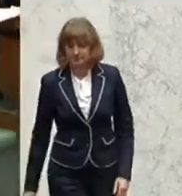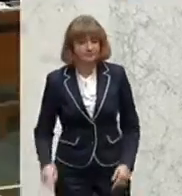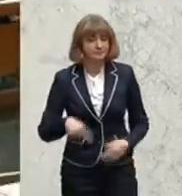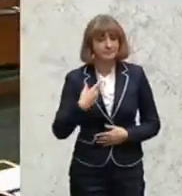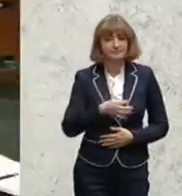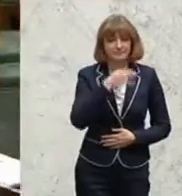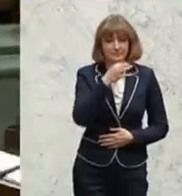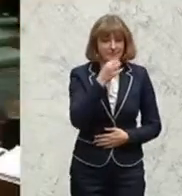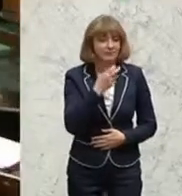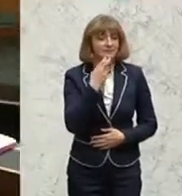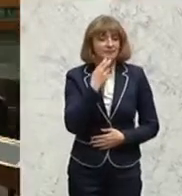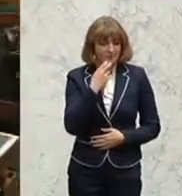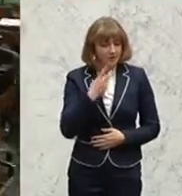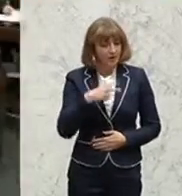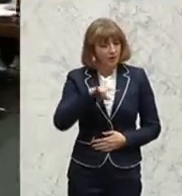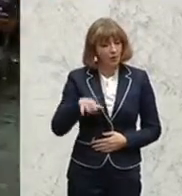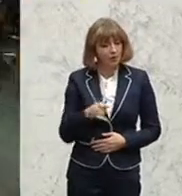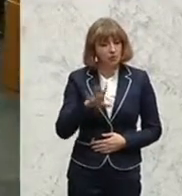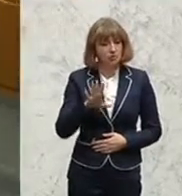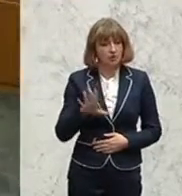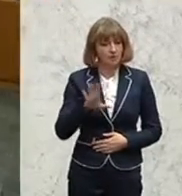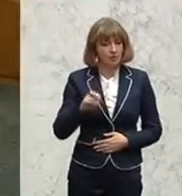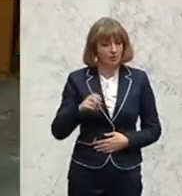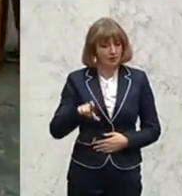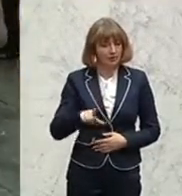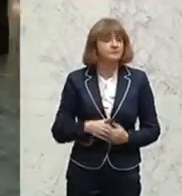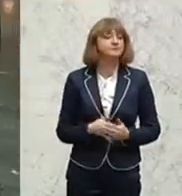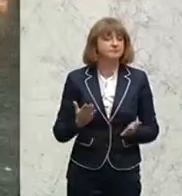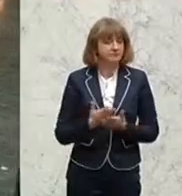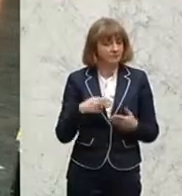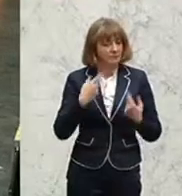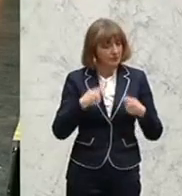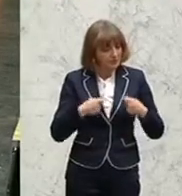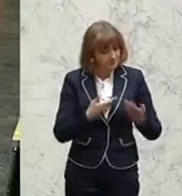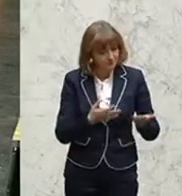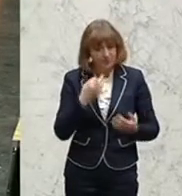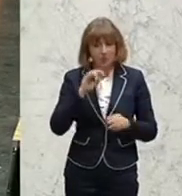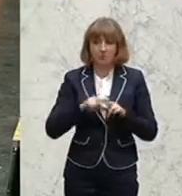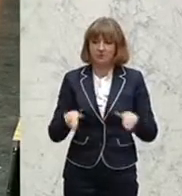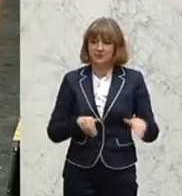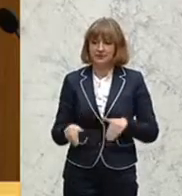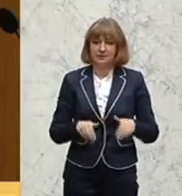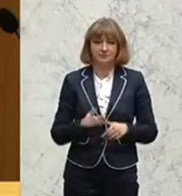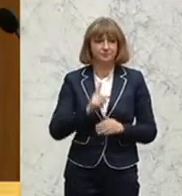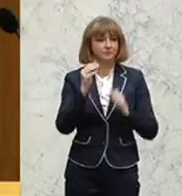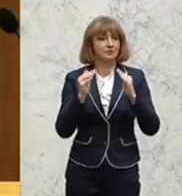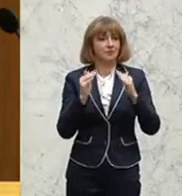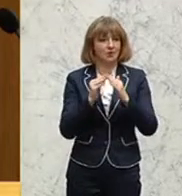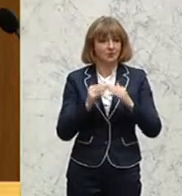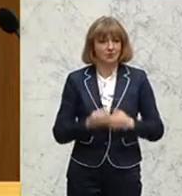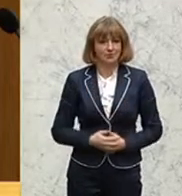als nächster Redner am Wort Jürgen Scharpüttel von der SPÖ. Sehr geehrte Frau Präsidentin, Frau Bundesminister, Hohes